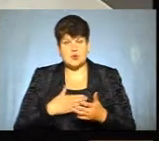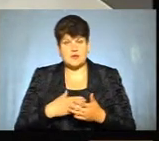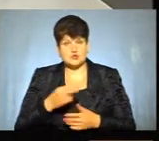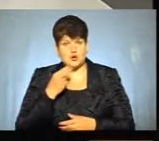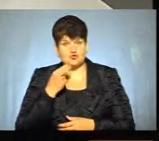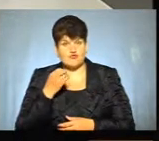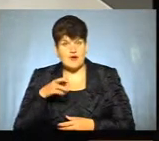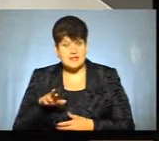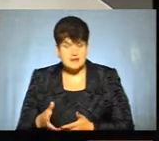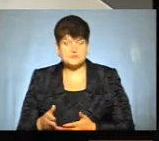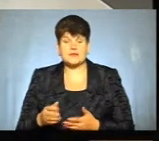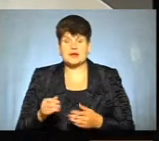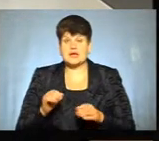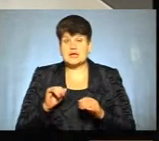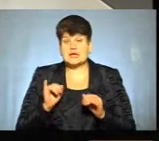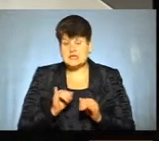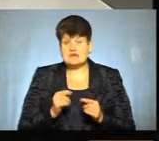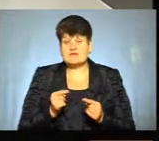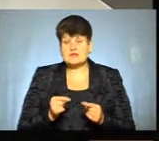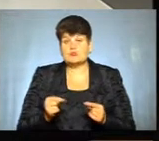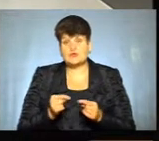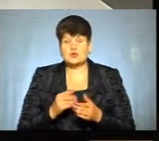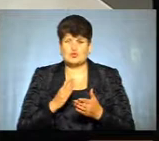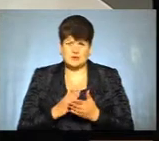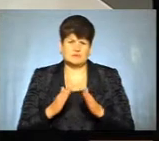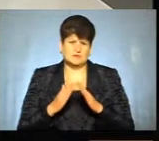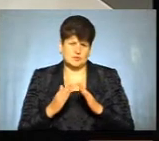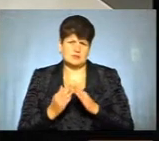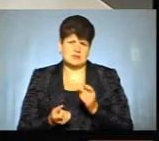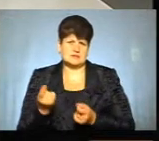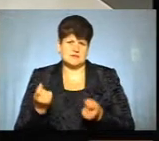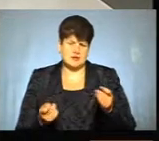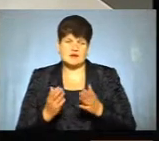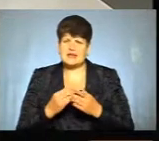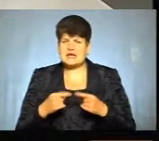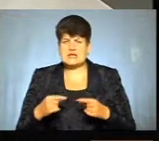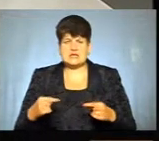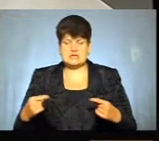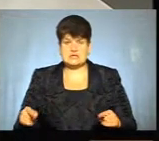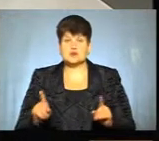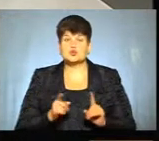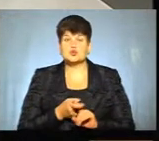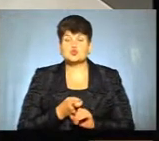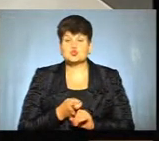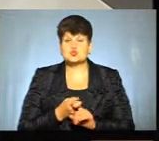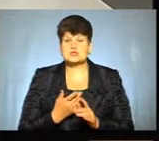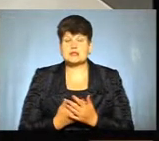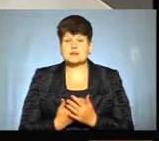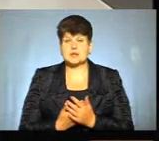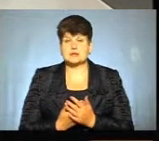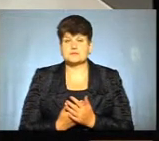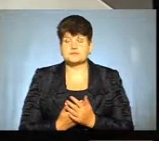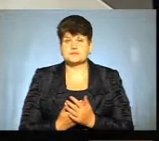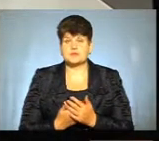І, відповідно, є і в побуті спалахи, тобто є різні. Що стосується, наприклад,